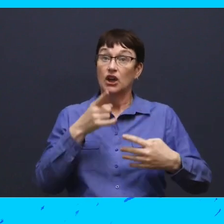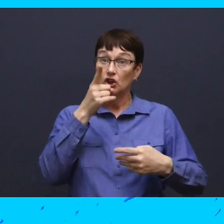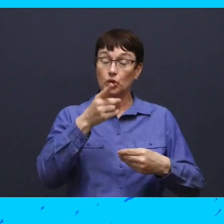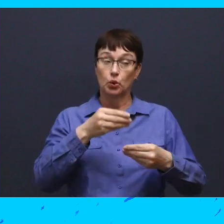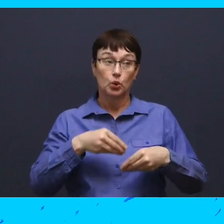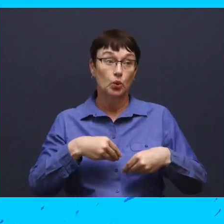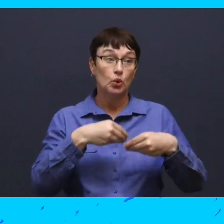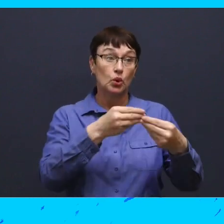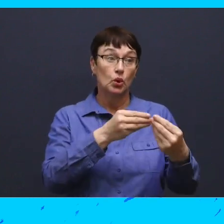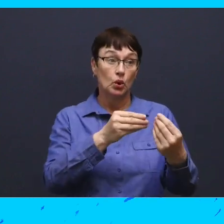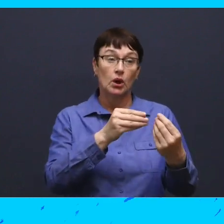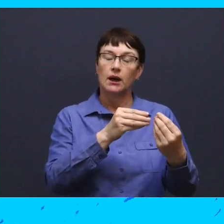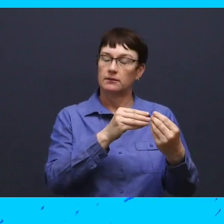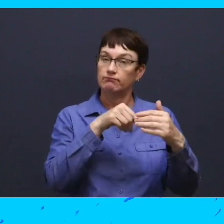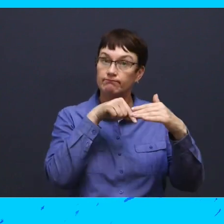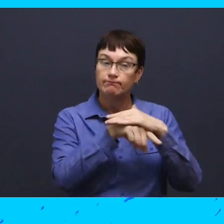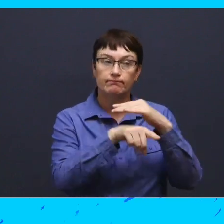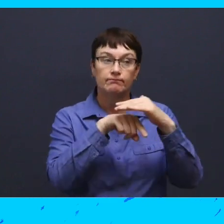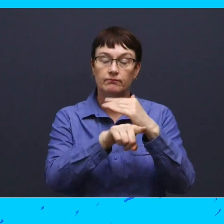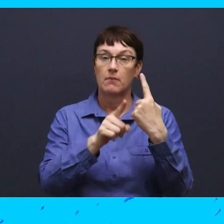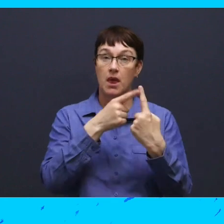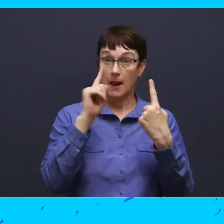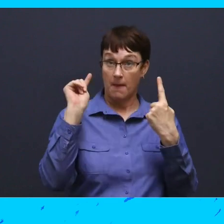Je crois que tu as partagé